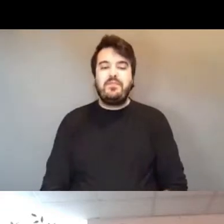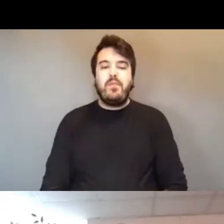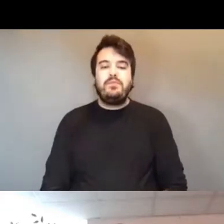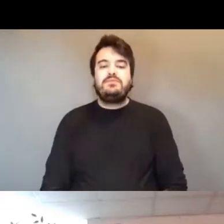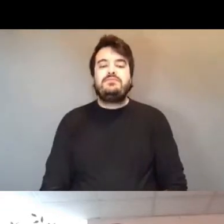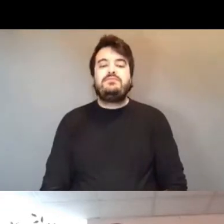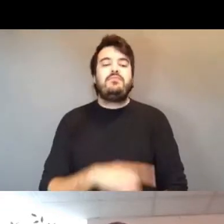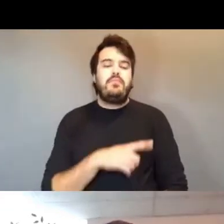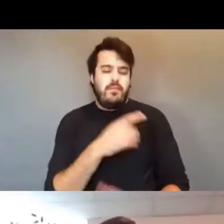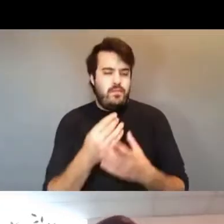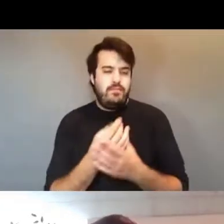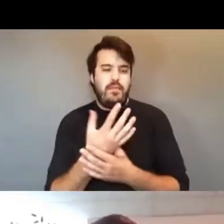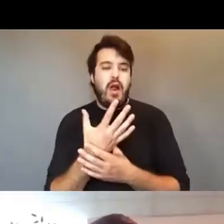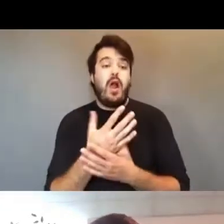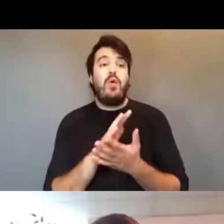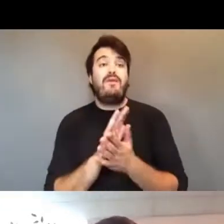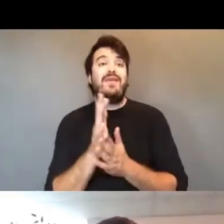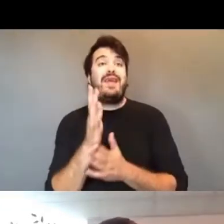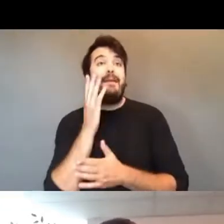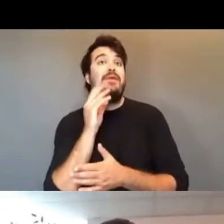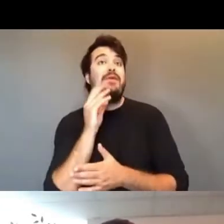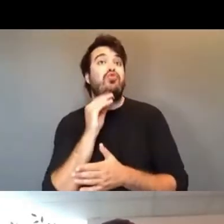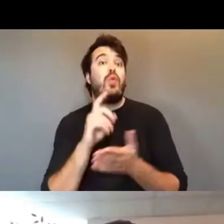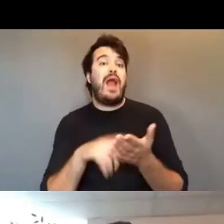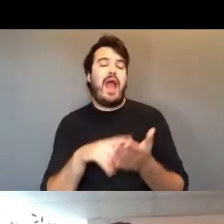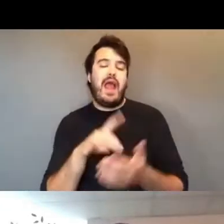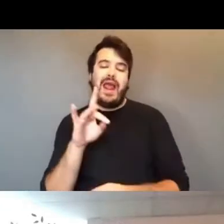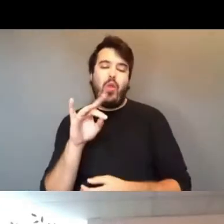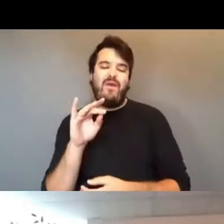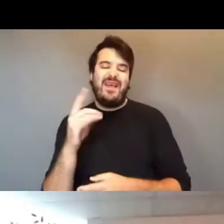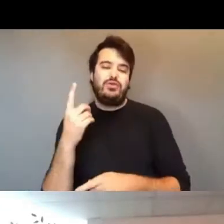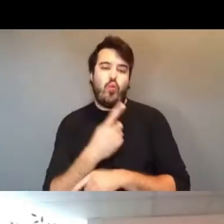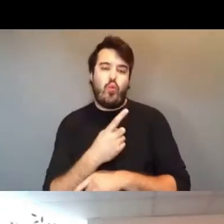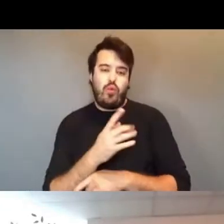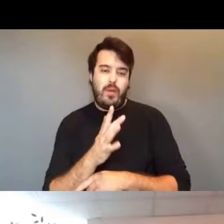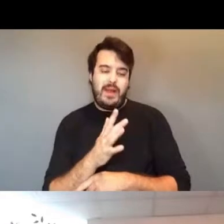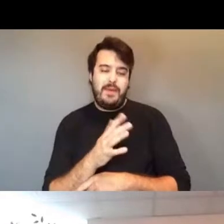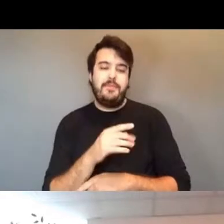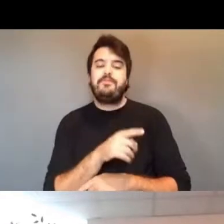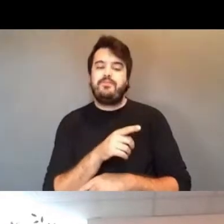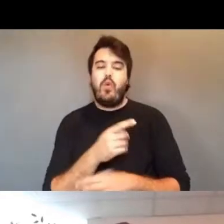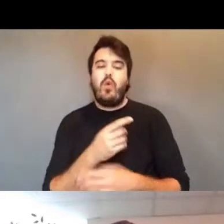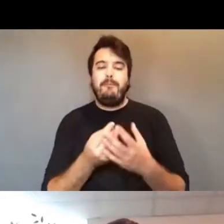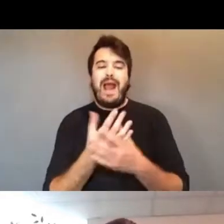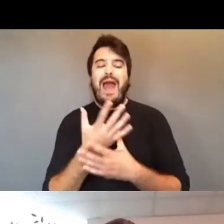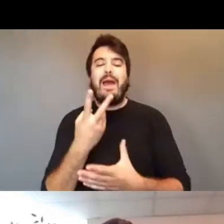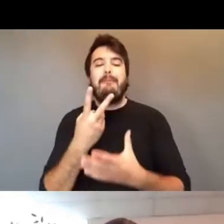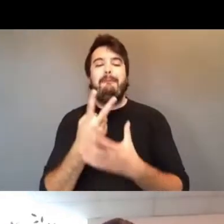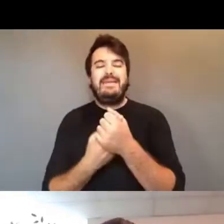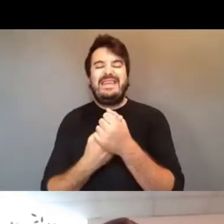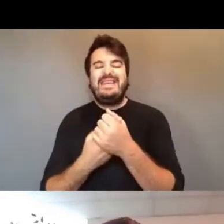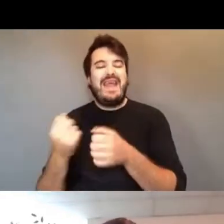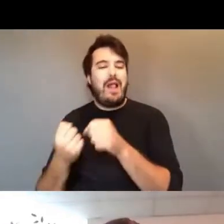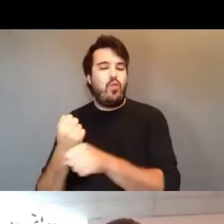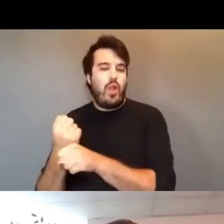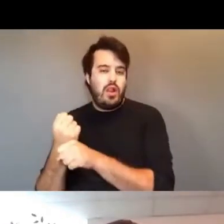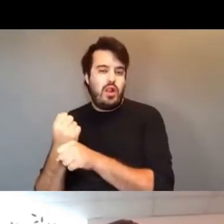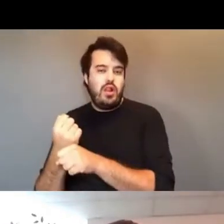Ensuite, c'est une plante qui arrive à maturité en 80 jours et c'est une plante biannuelle. Donc,